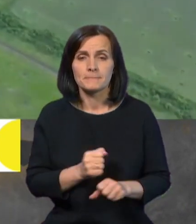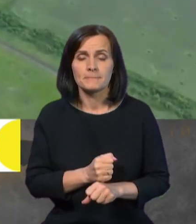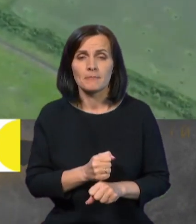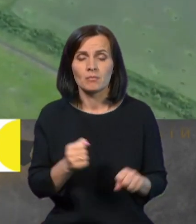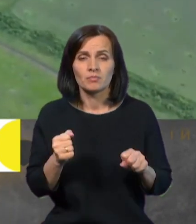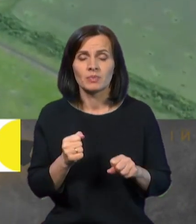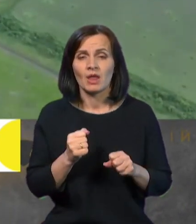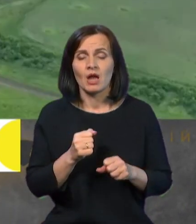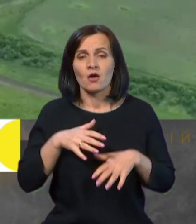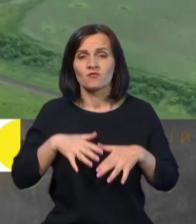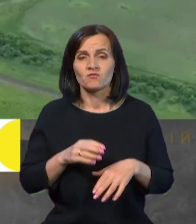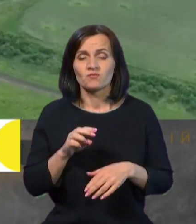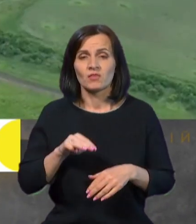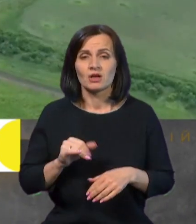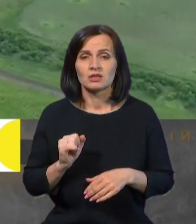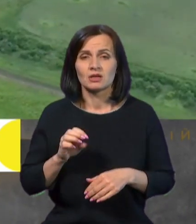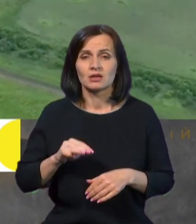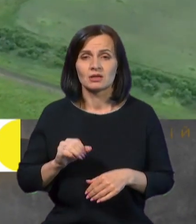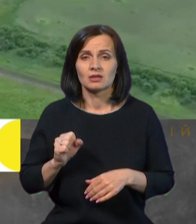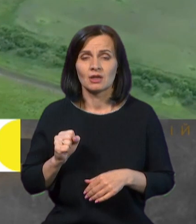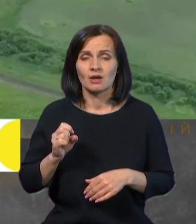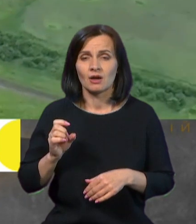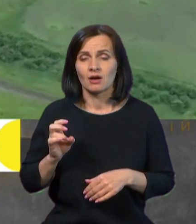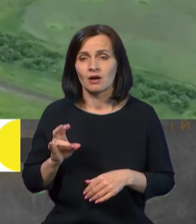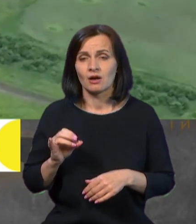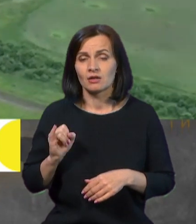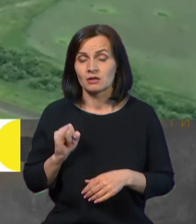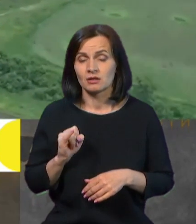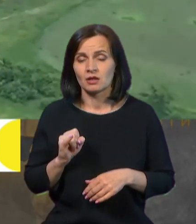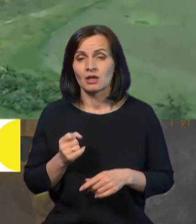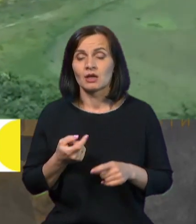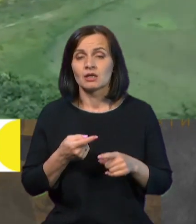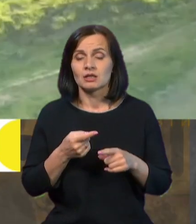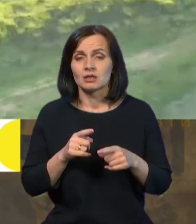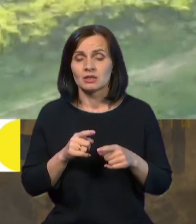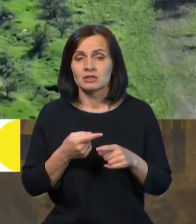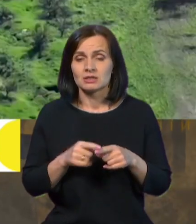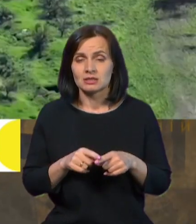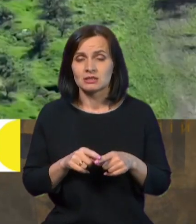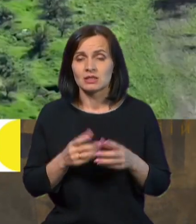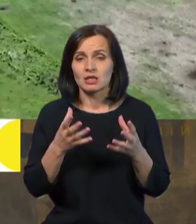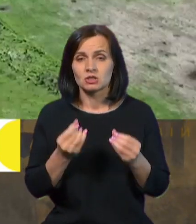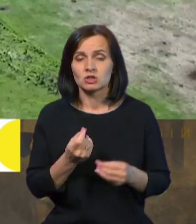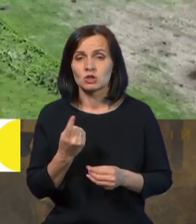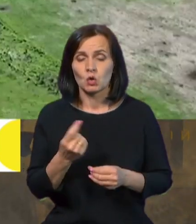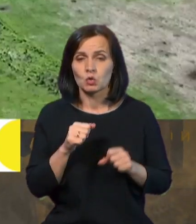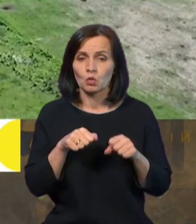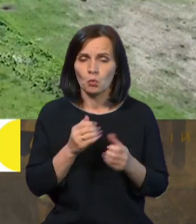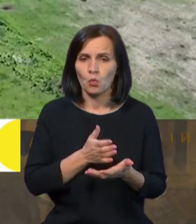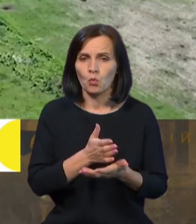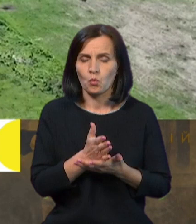розташований в Армянську. Глибокий оперативний тил окупантів. Але менше з тим, це ще один можливий